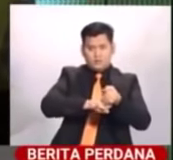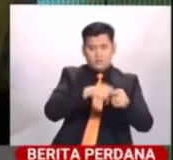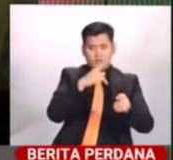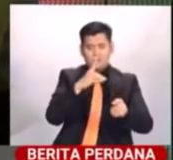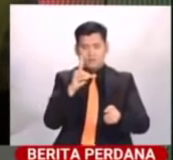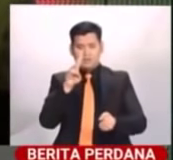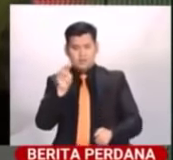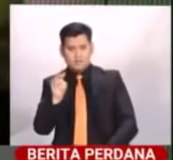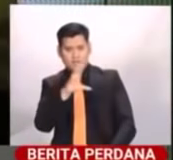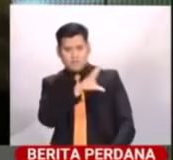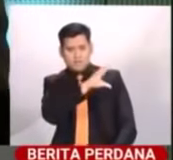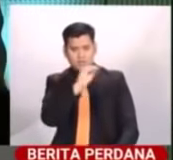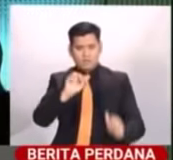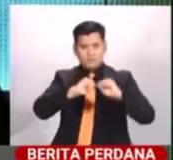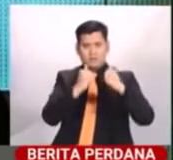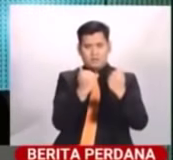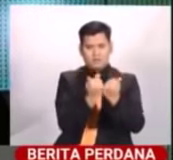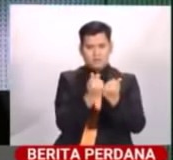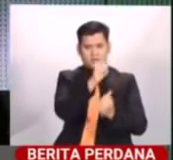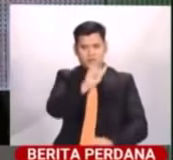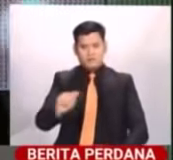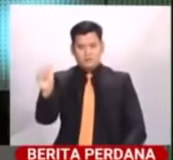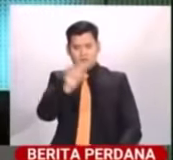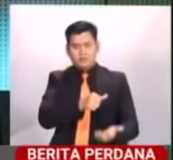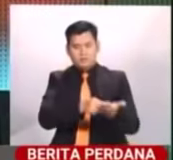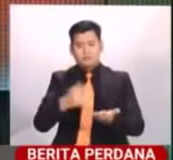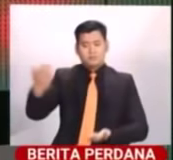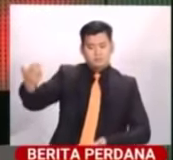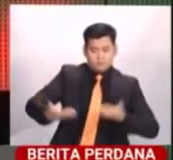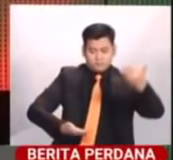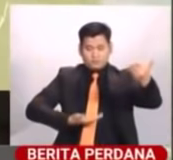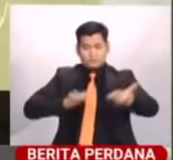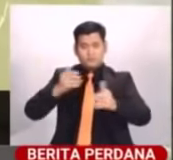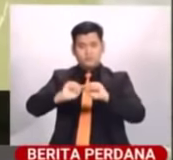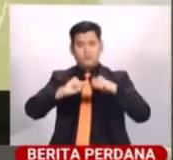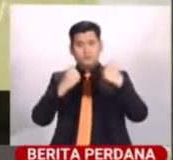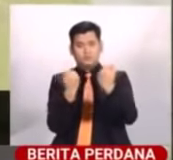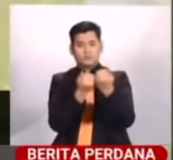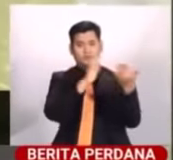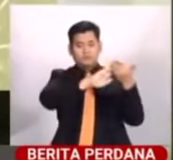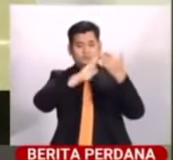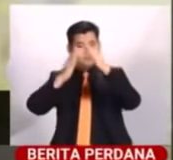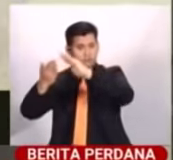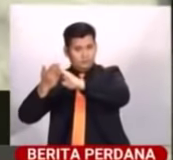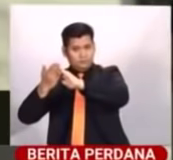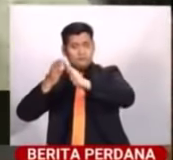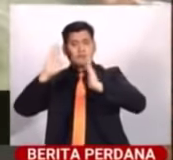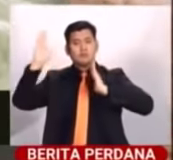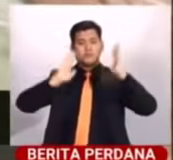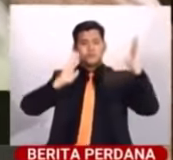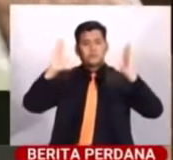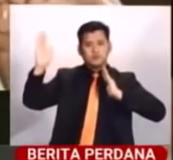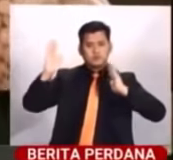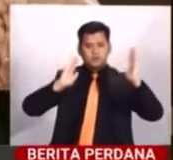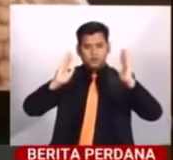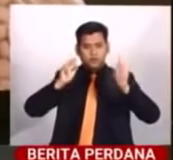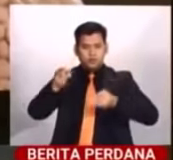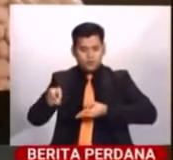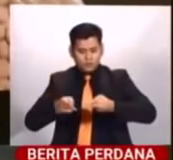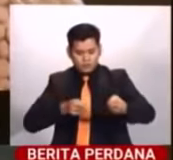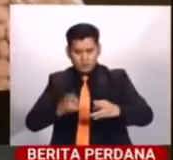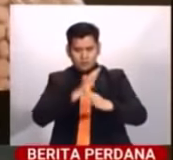untuk turun mengundang NGO dan komuniti tempatan di dalam usaha